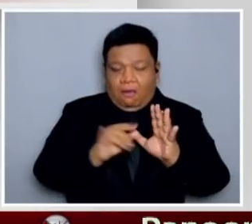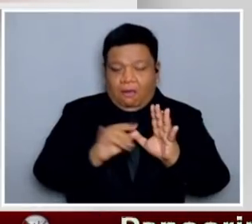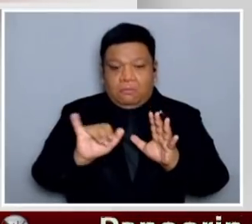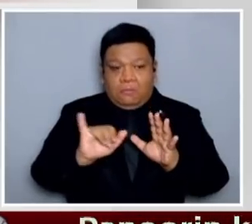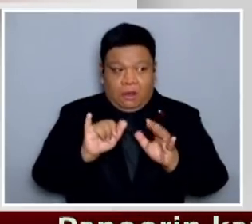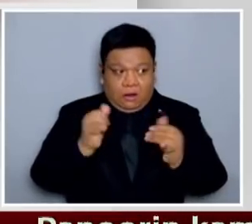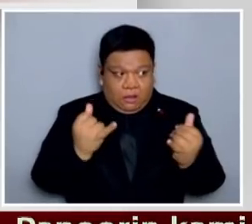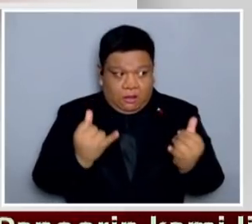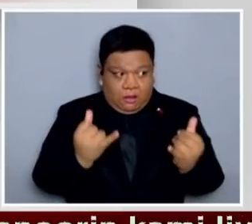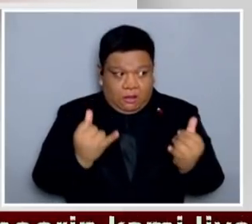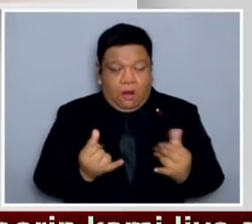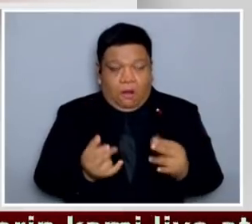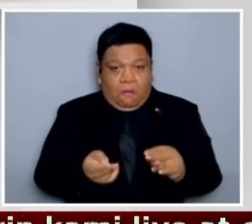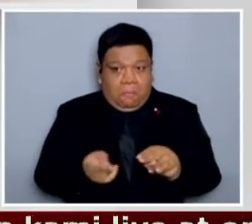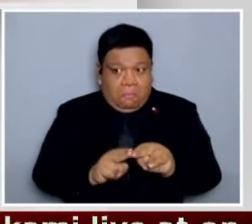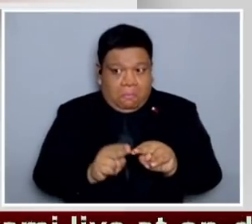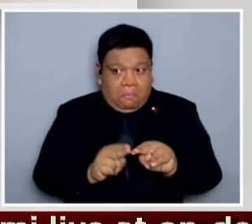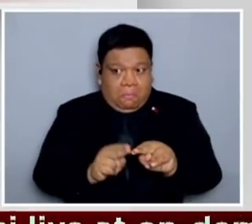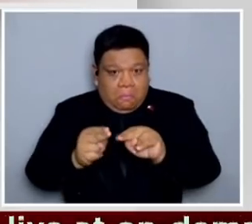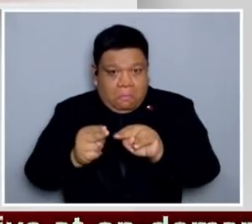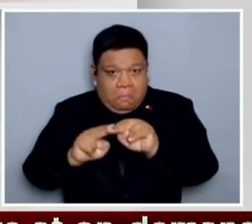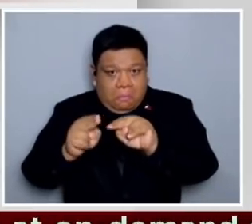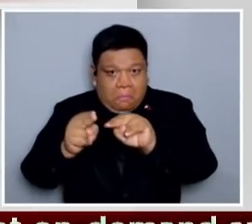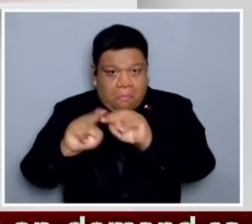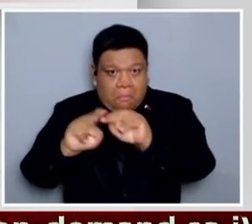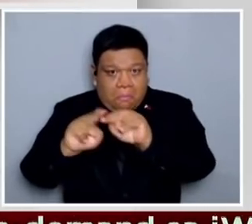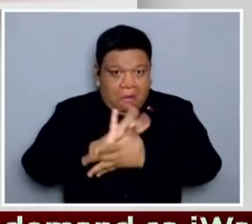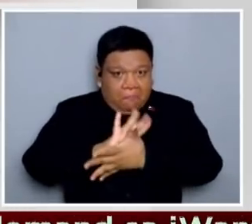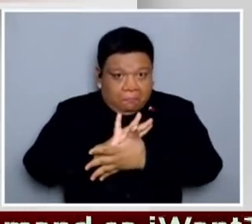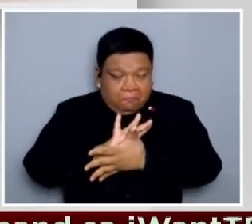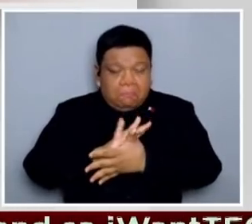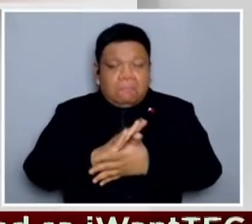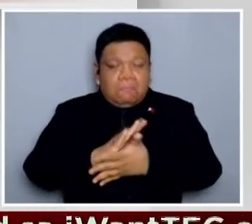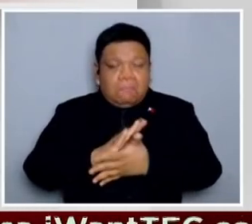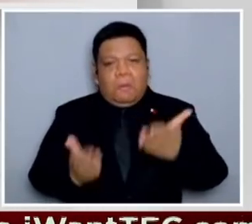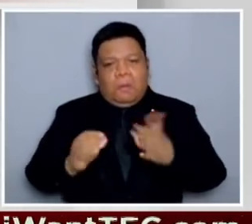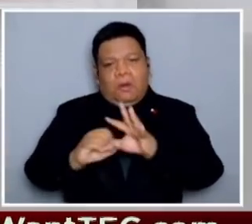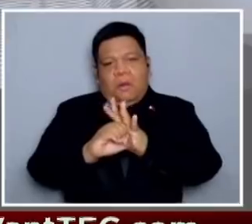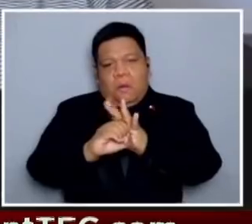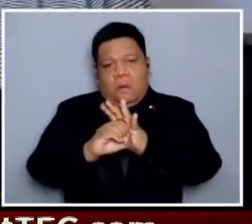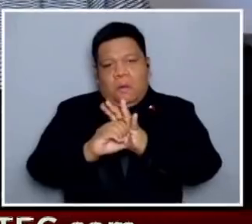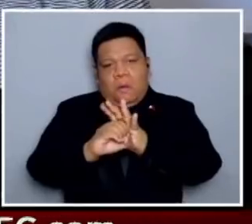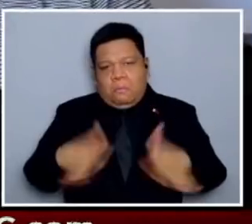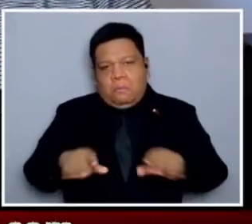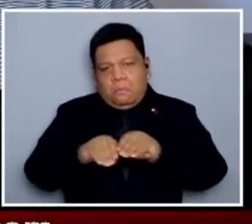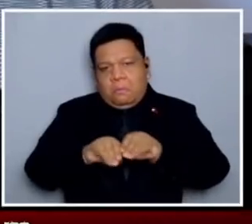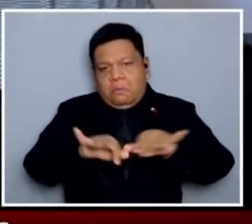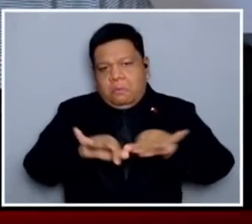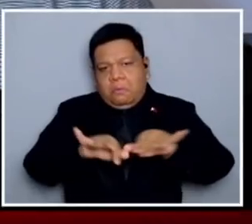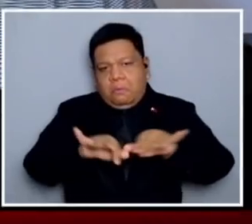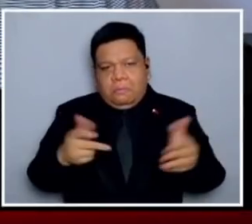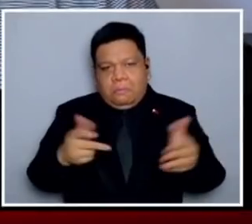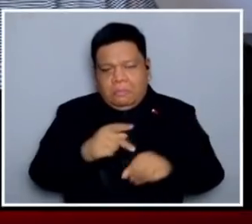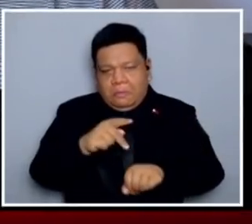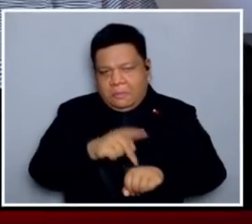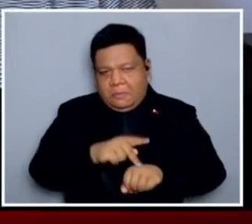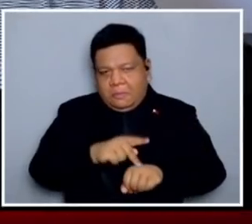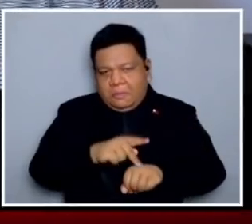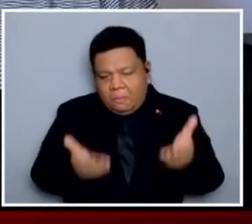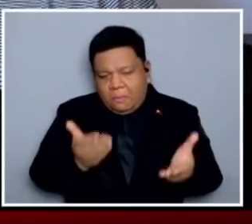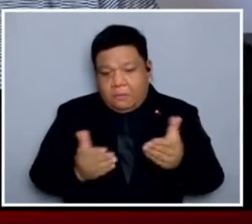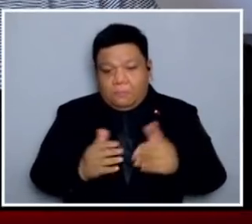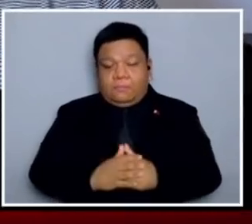kaso, it looks possible but na baka nakapasok ng Omicron sa borders natin. Mm-hmm. Ang personal take ko dyan, walang masama